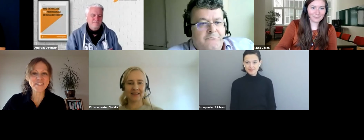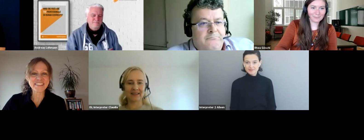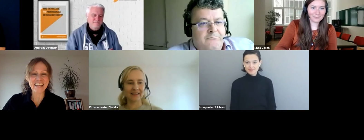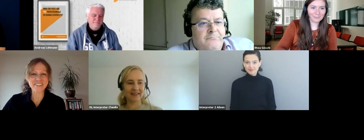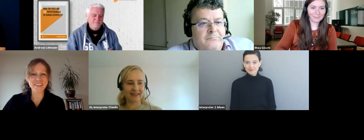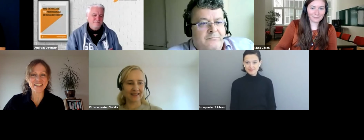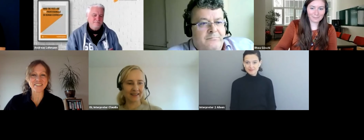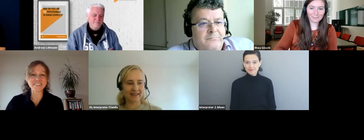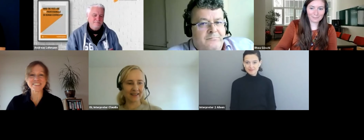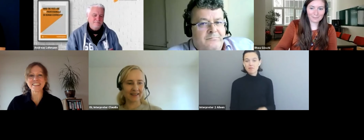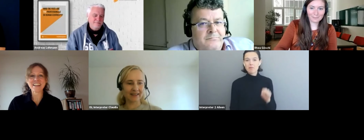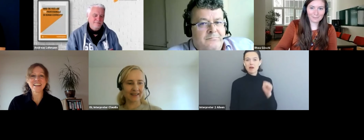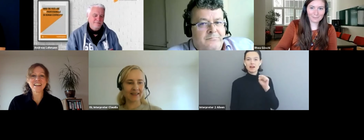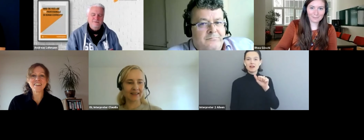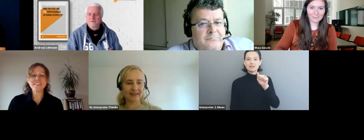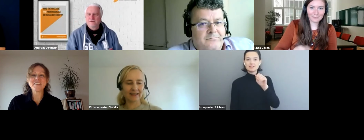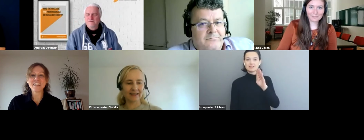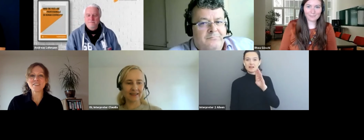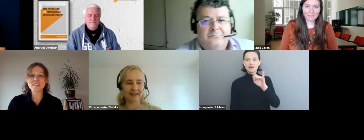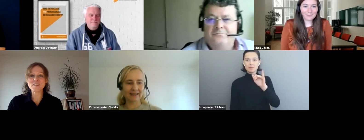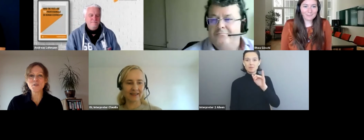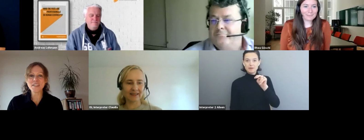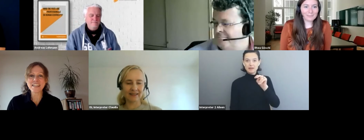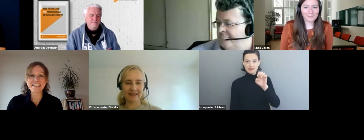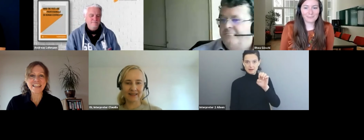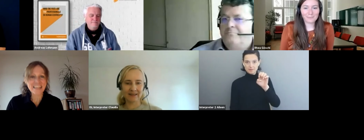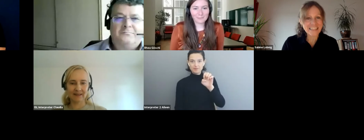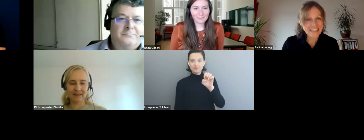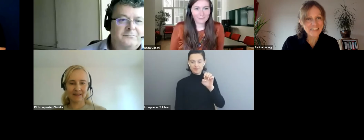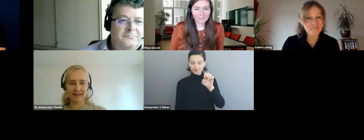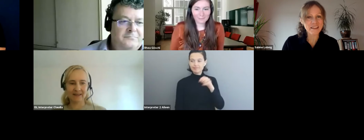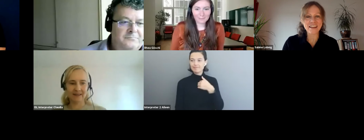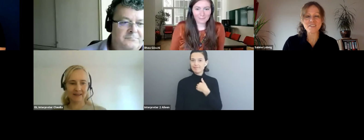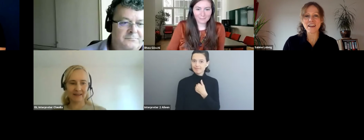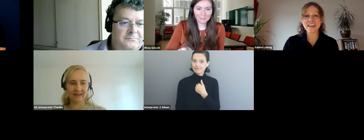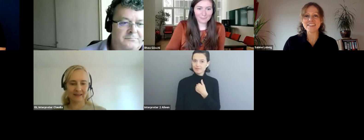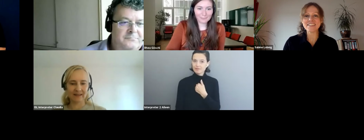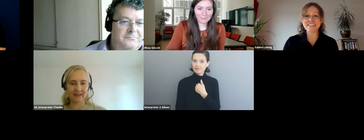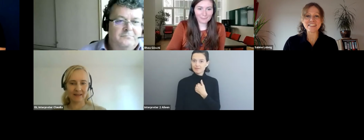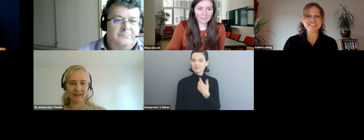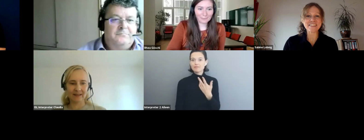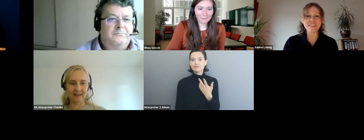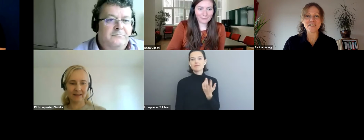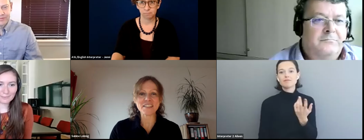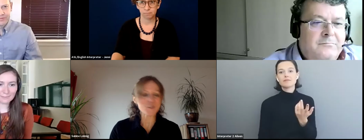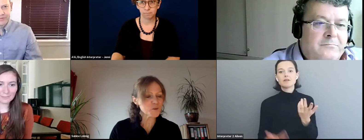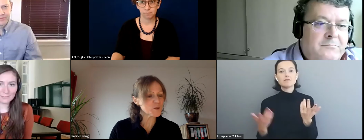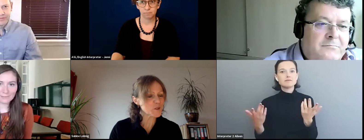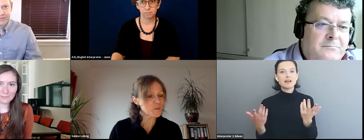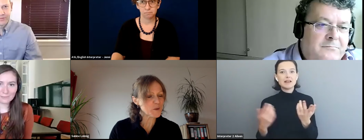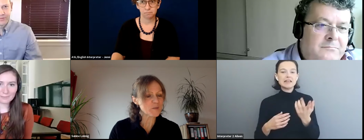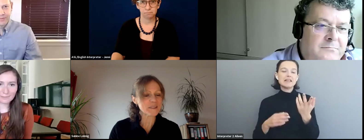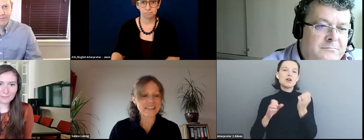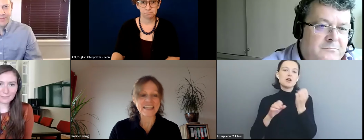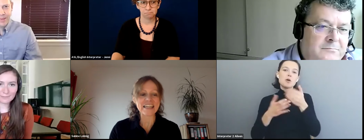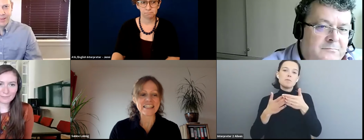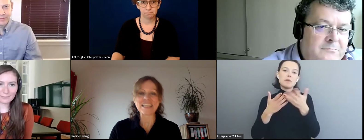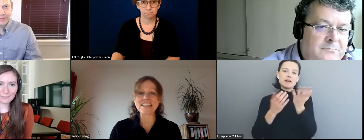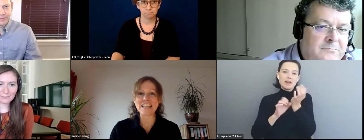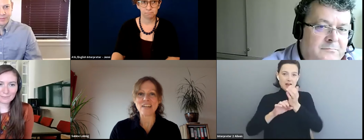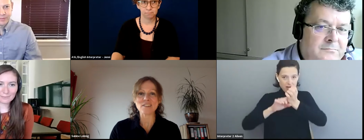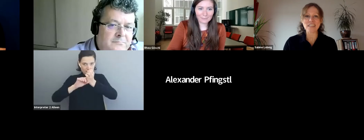Super, vielen Dank, Markus. Wir waren auf der Suche nach der Energie in Barrierefreiheit. Ich denke, das haben wir jetzt gut gespürt mit